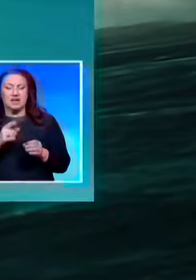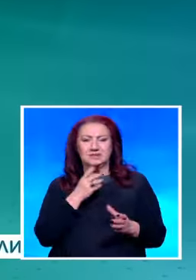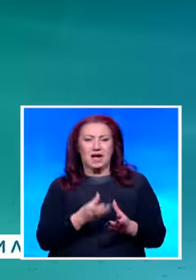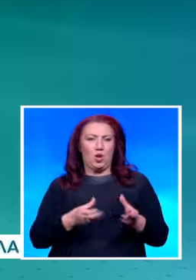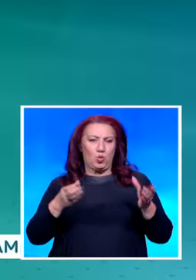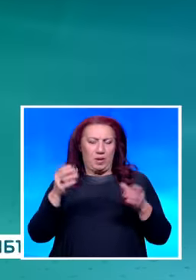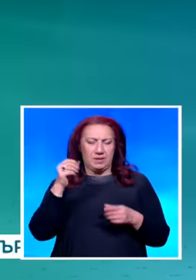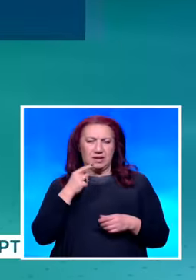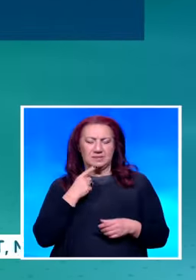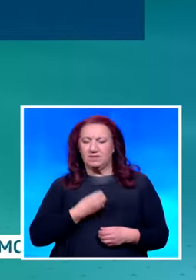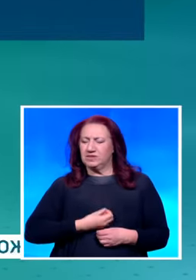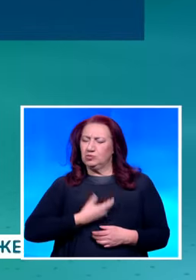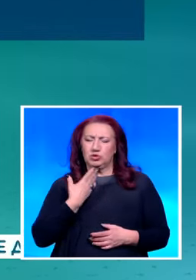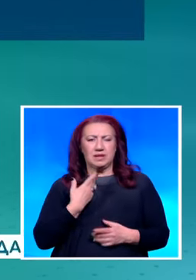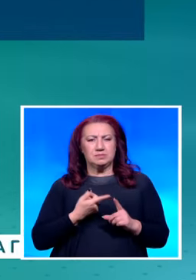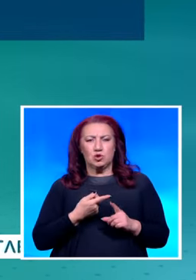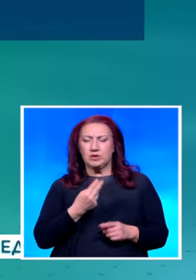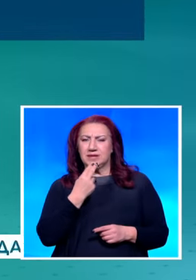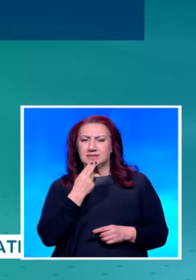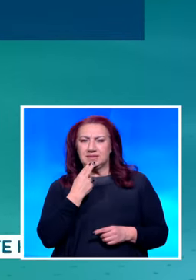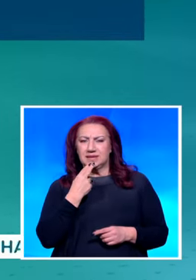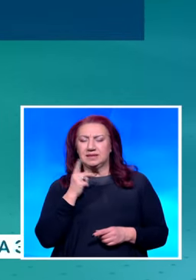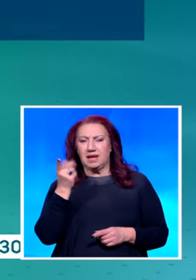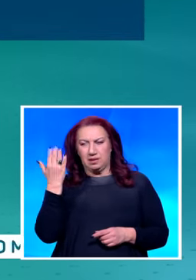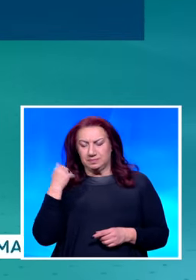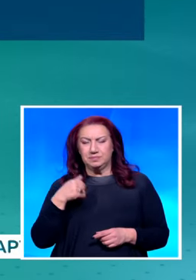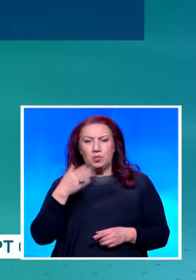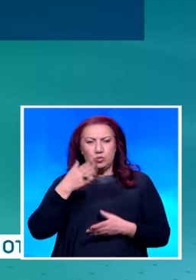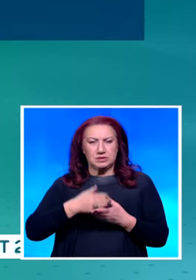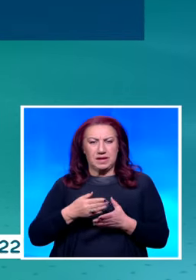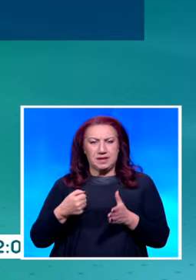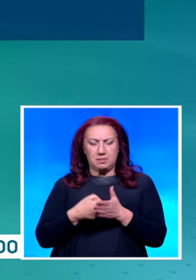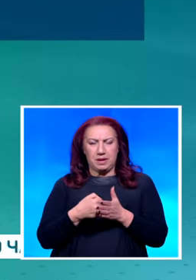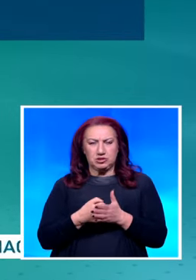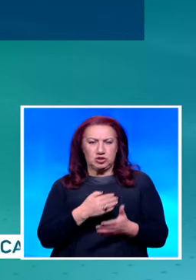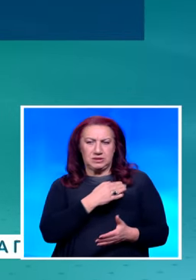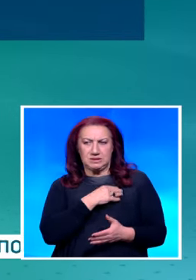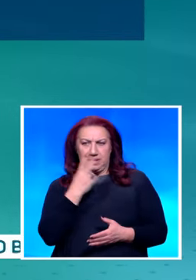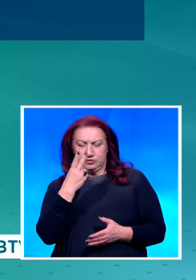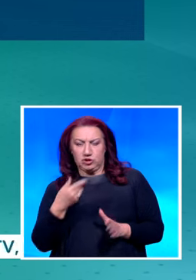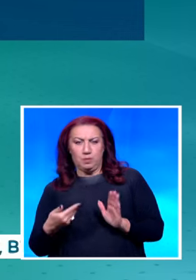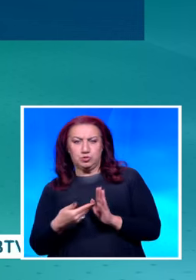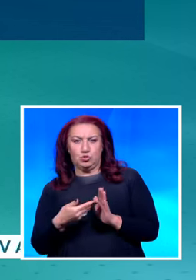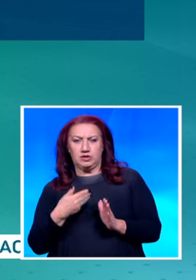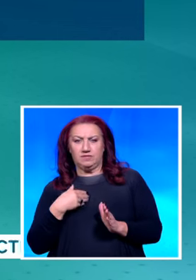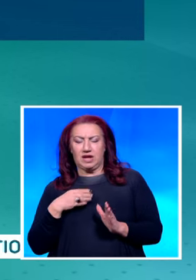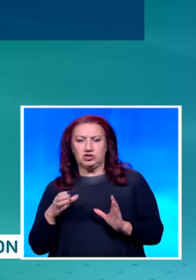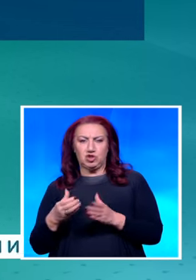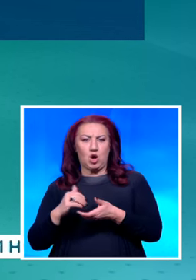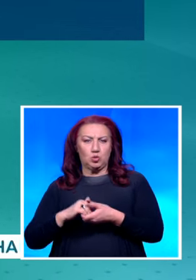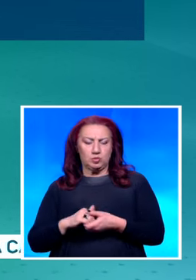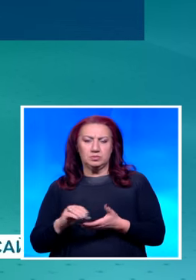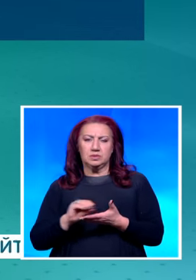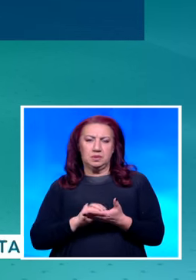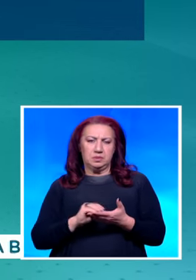от реферите, ръководили последната ни среща с отбора на ЦСКА, като отчитаме явна тенденция срещу нашия клуб, пишат жълто-черните в официалното си писмо